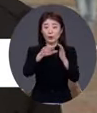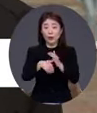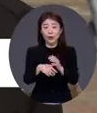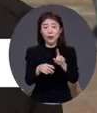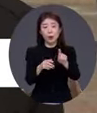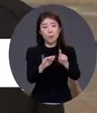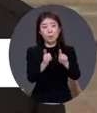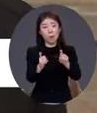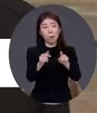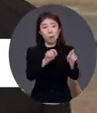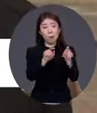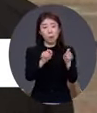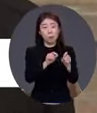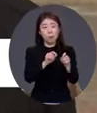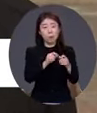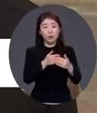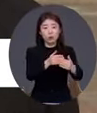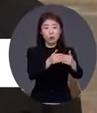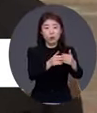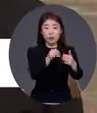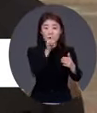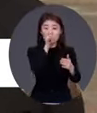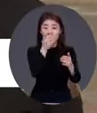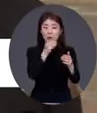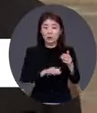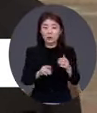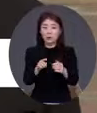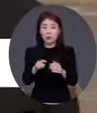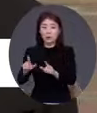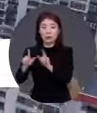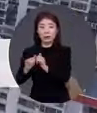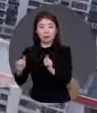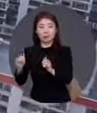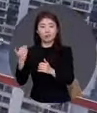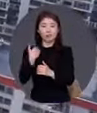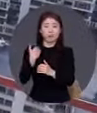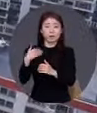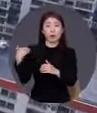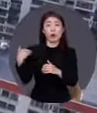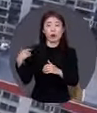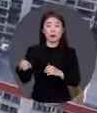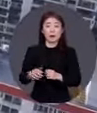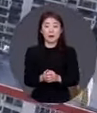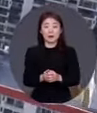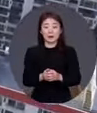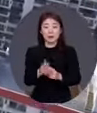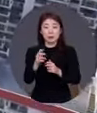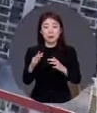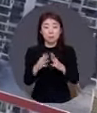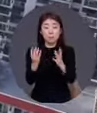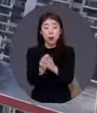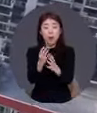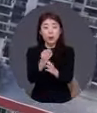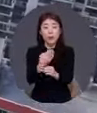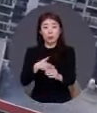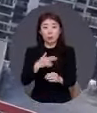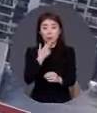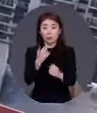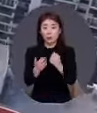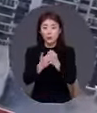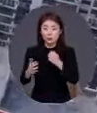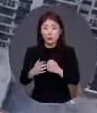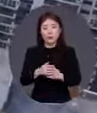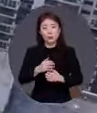들의 11명의 구성돼 갑오징어 출신이라 만들어가지고 저희들을 아예 모르고 사업 기간이 불명확한 탓에 신중한 접근이